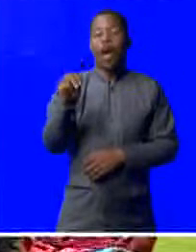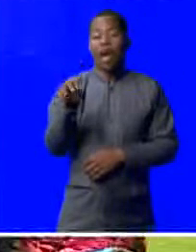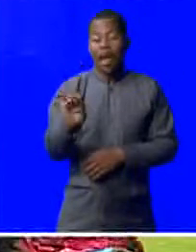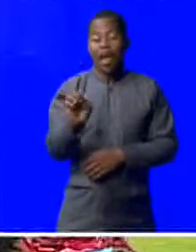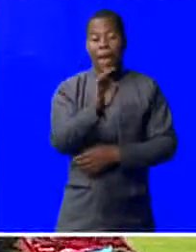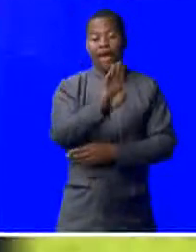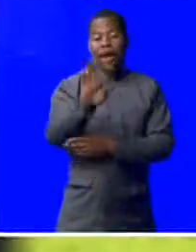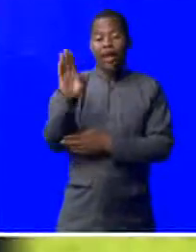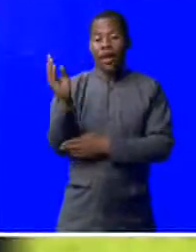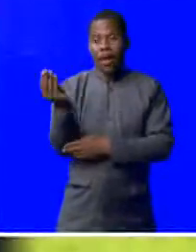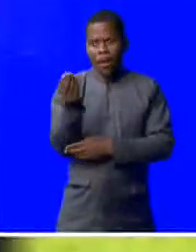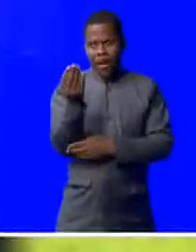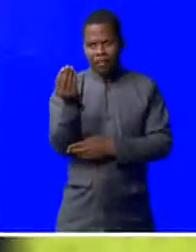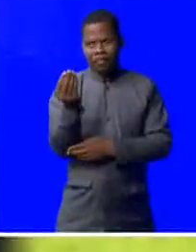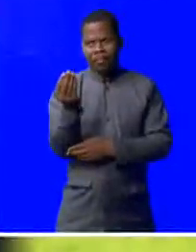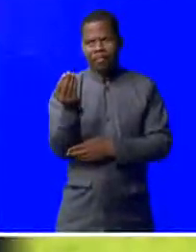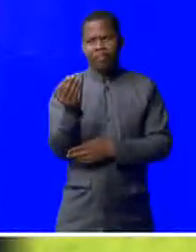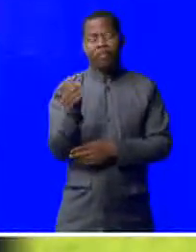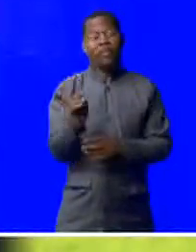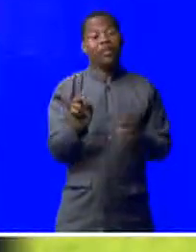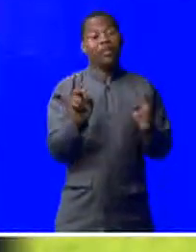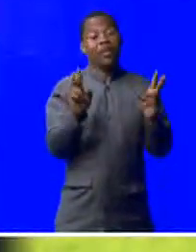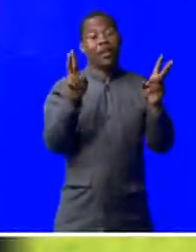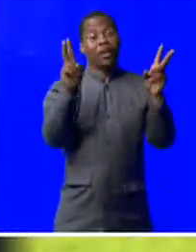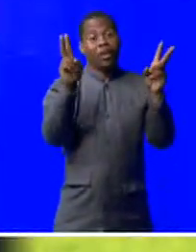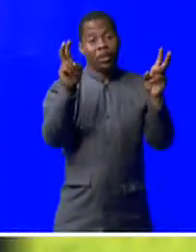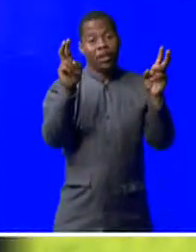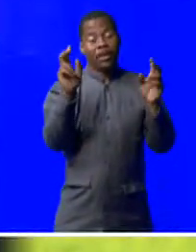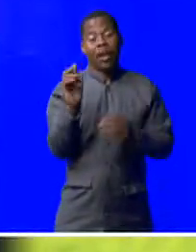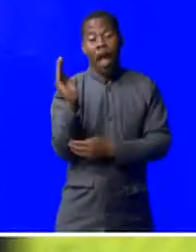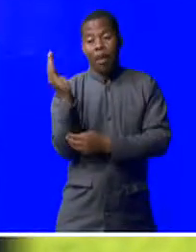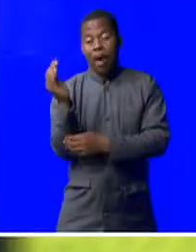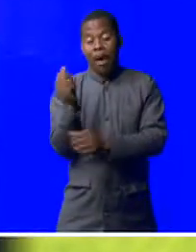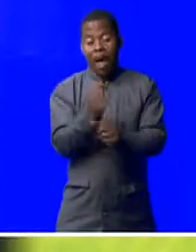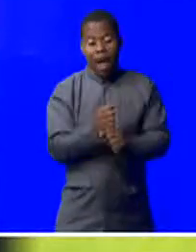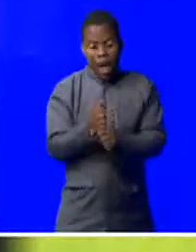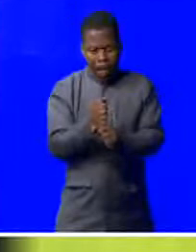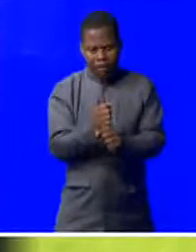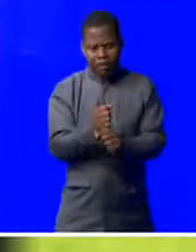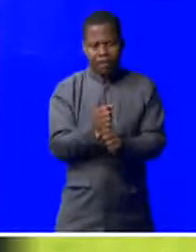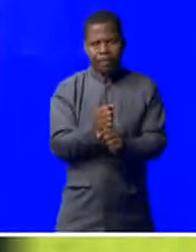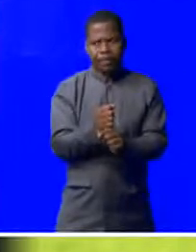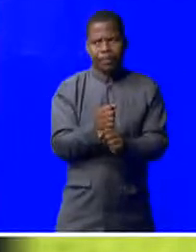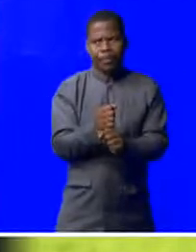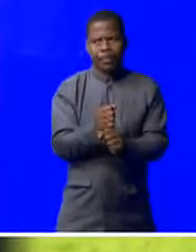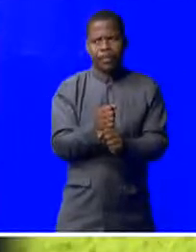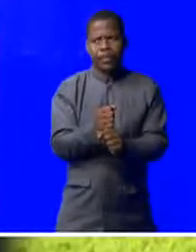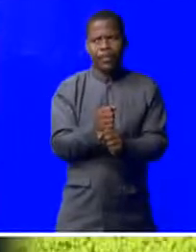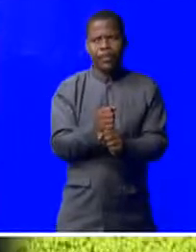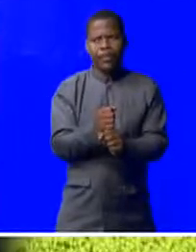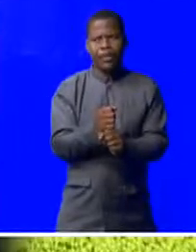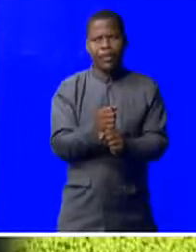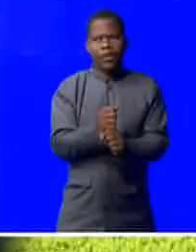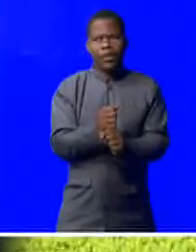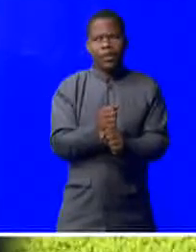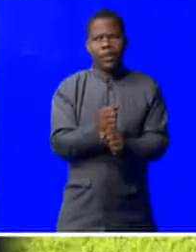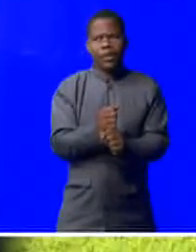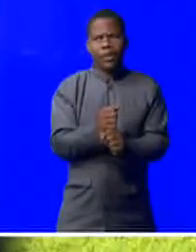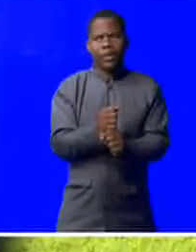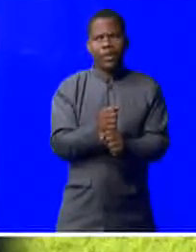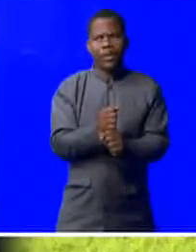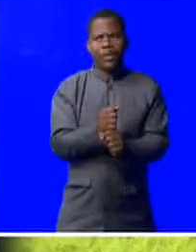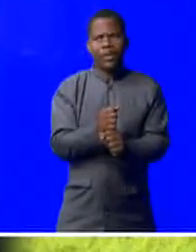bayethe I topic lenginikete yona wena phakathi